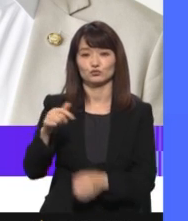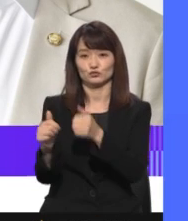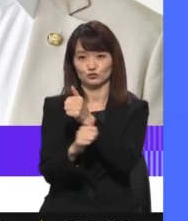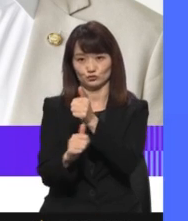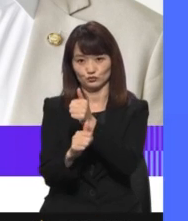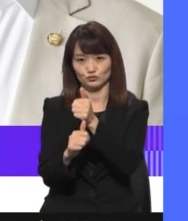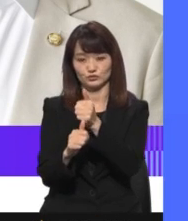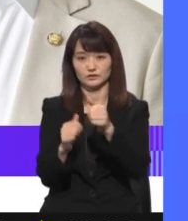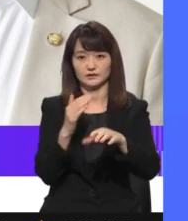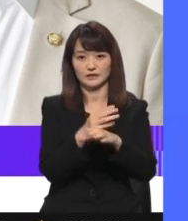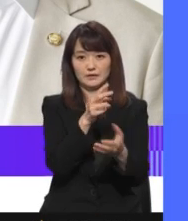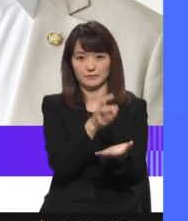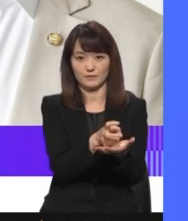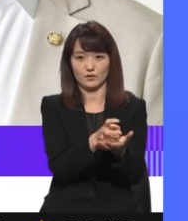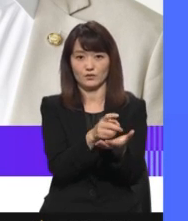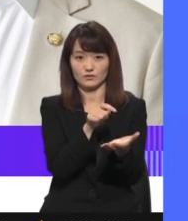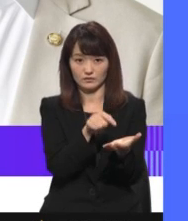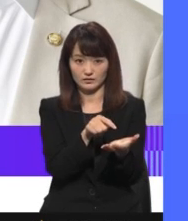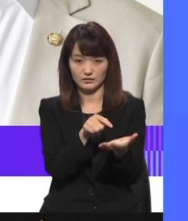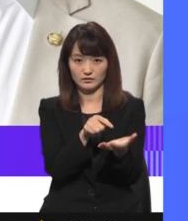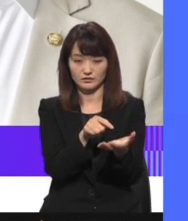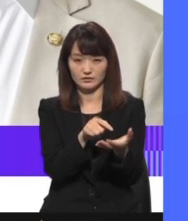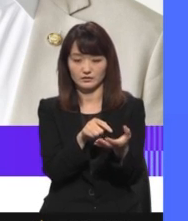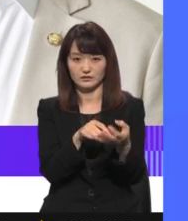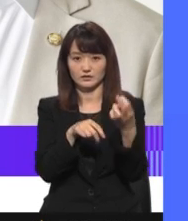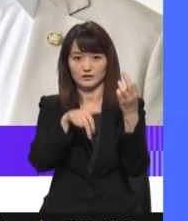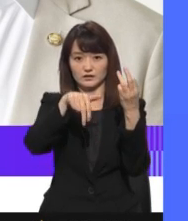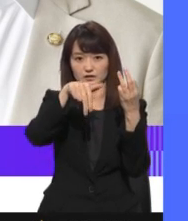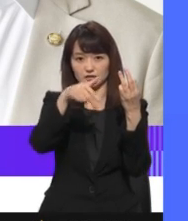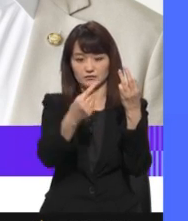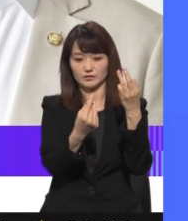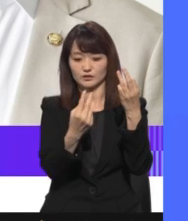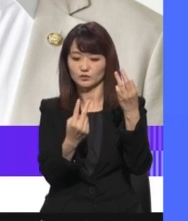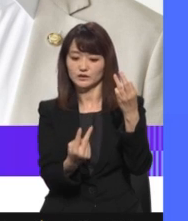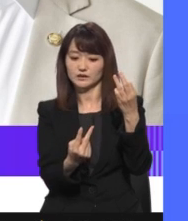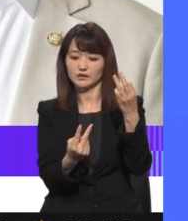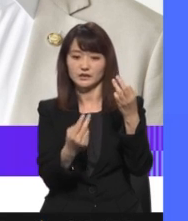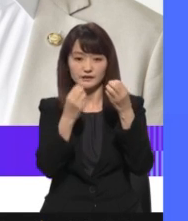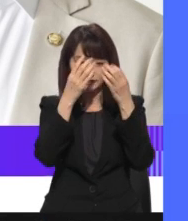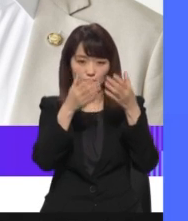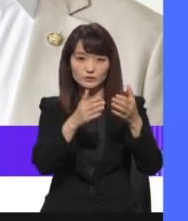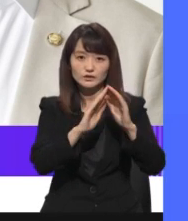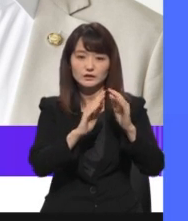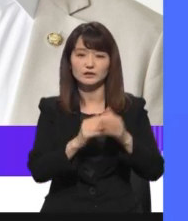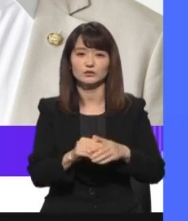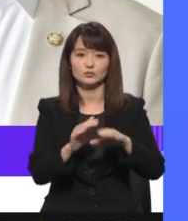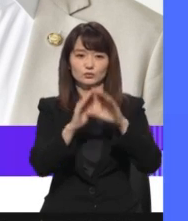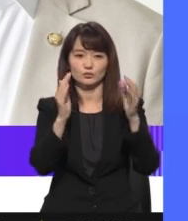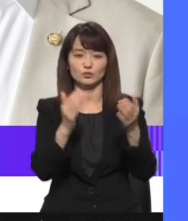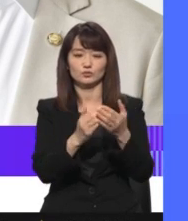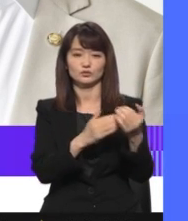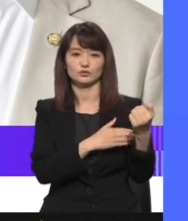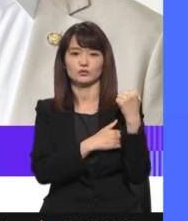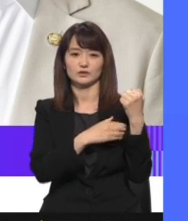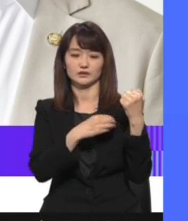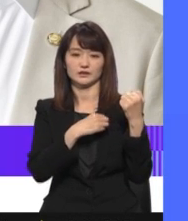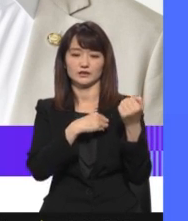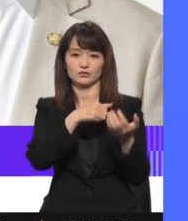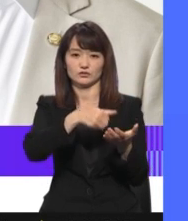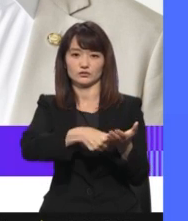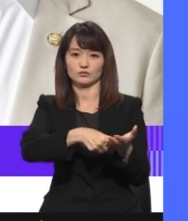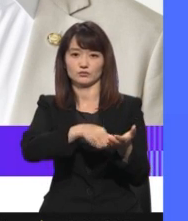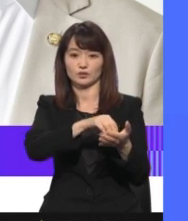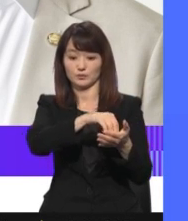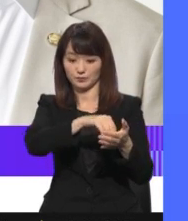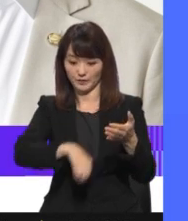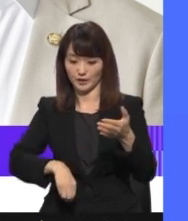당원을 그러니까 문제가 됐던 14조 2항 의 신설 문제 권리 담은 전원 투표 이 부분은 빼고 의결